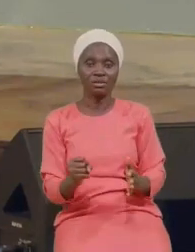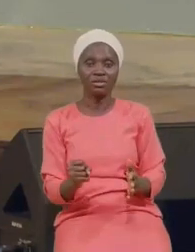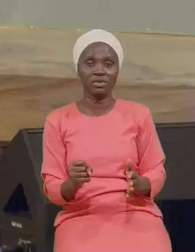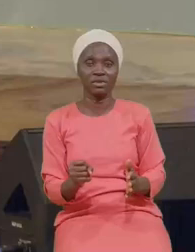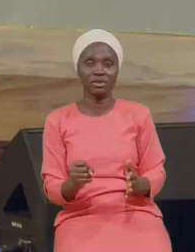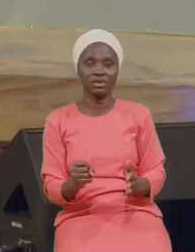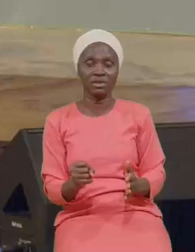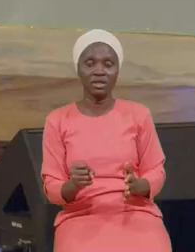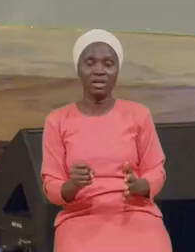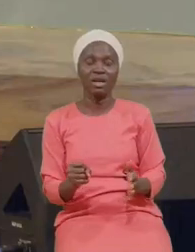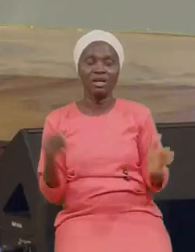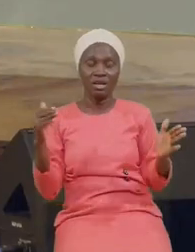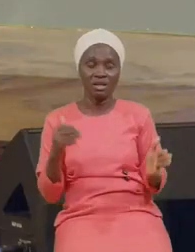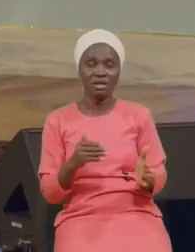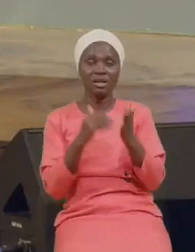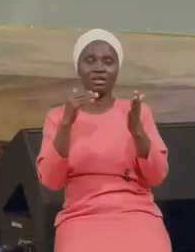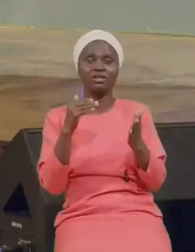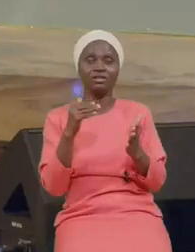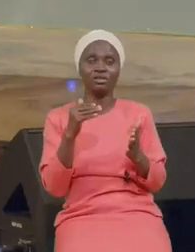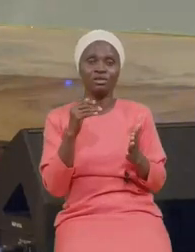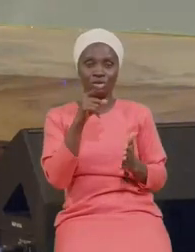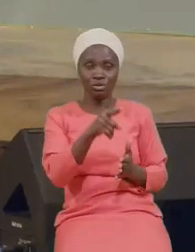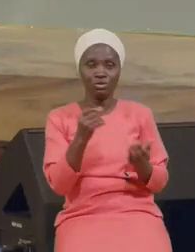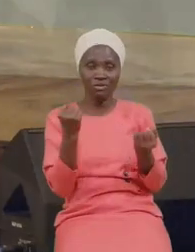lesquels vous combattez